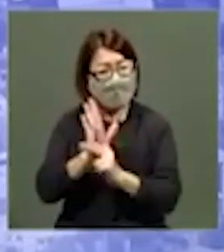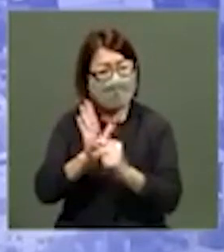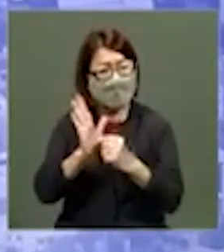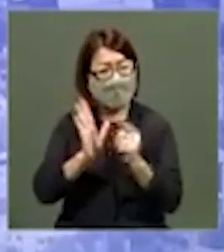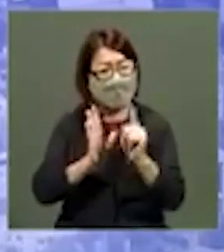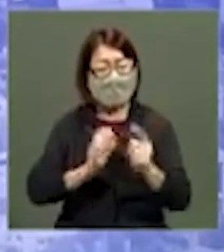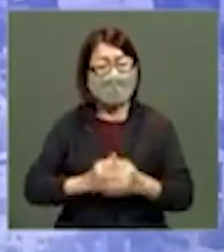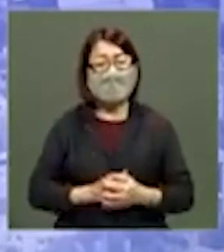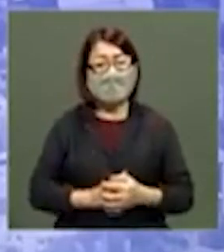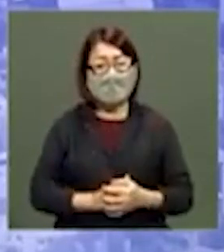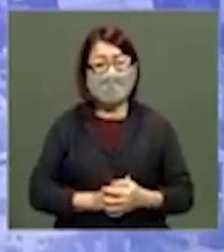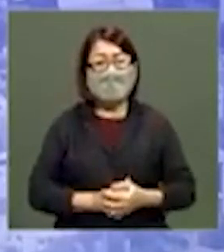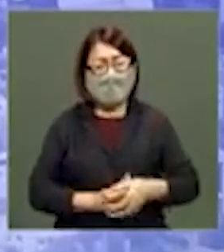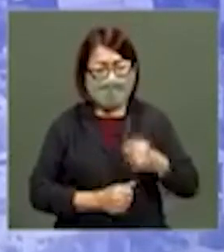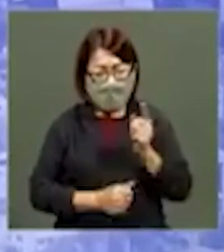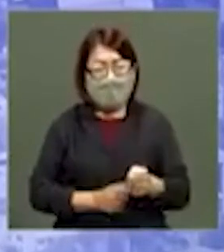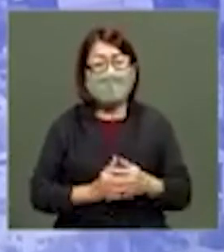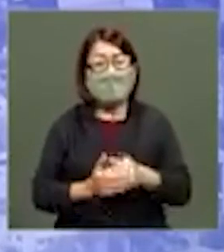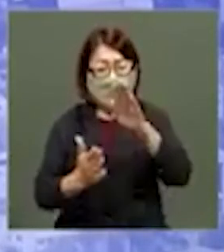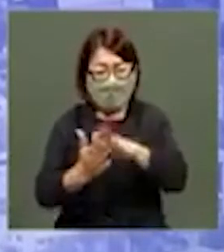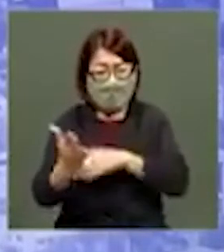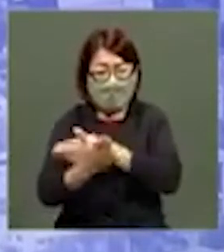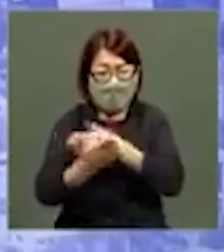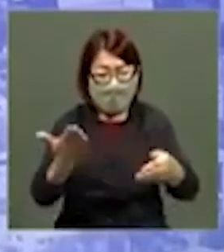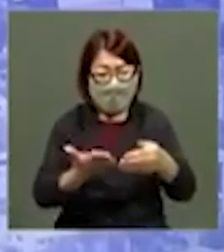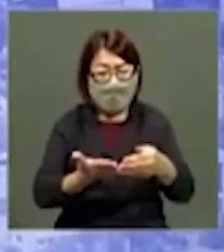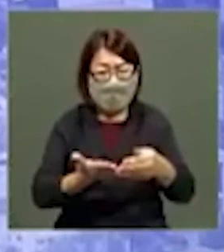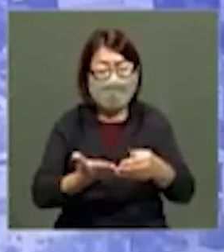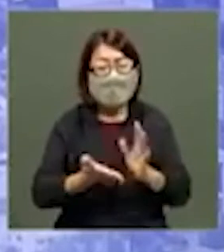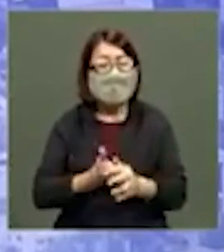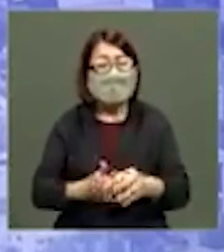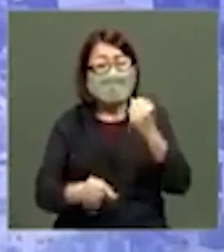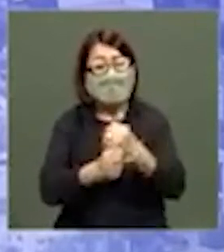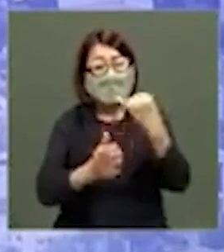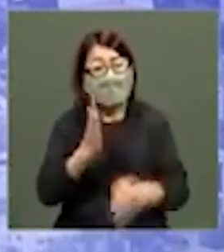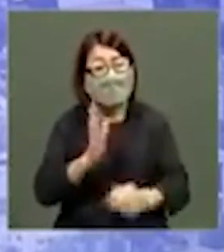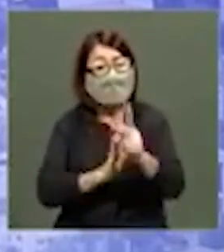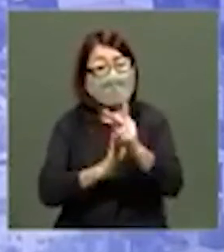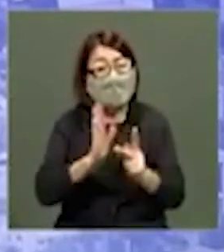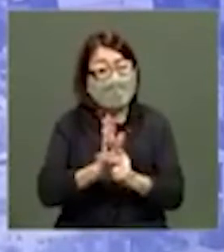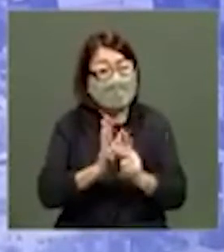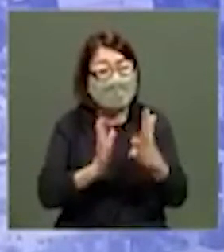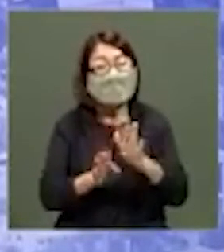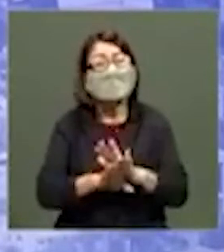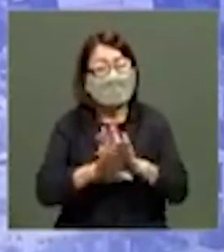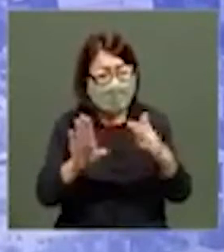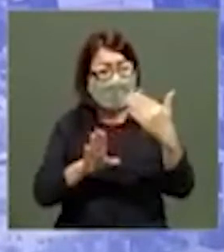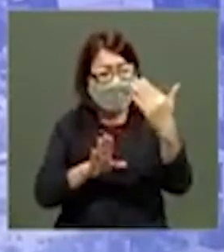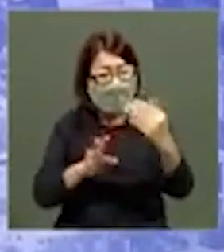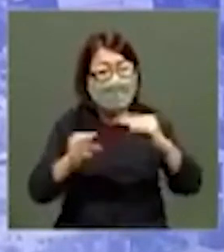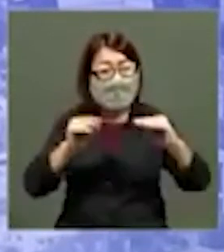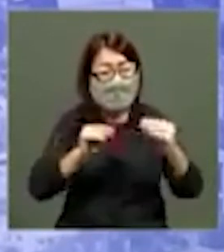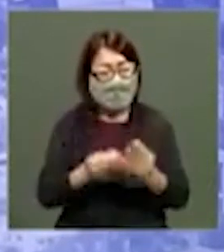การรองรับเขาขยายนิรโทษกรรมให้เขาขึ้นทะเบียนให้ถูกต้องตามกฎหมายเพื่อให้เขาได้เข้